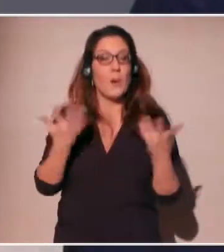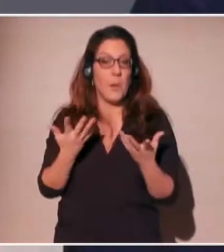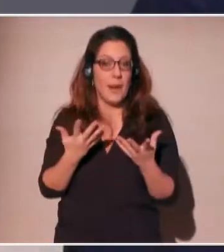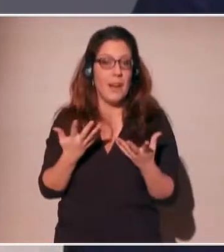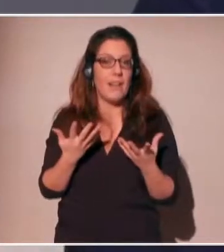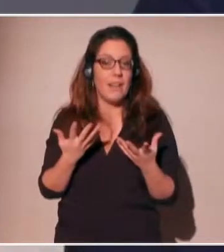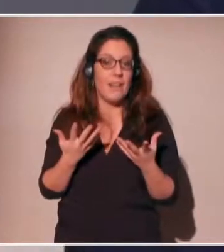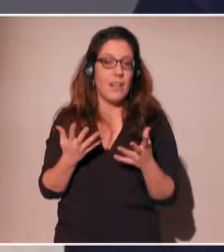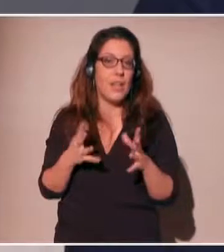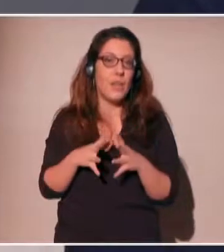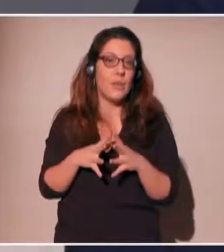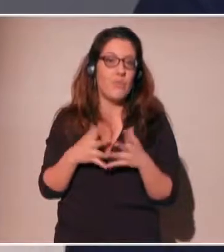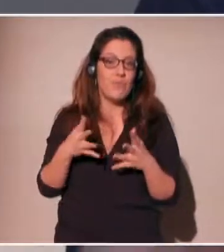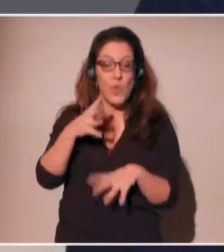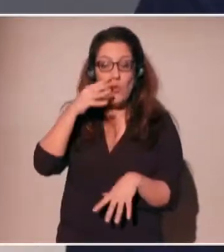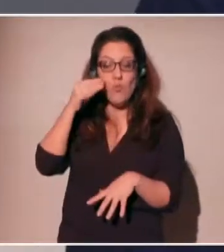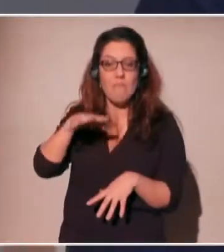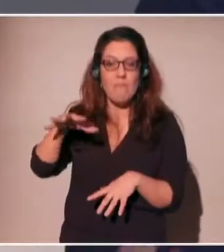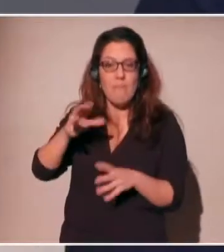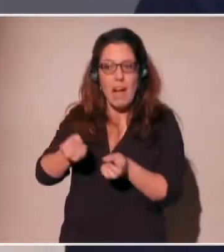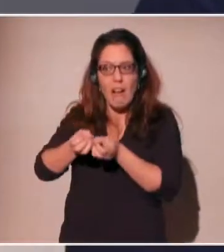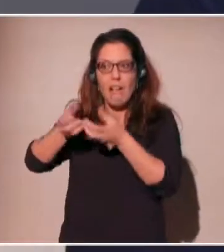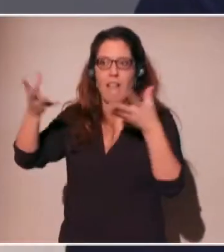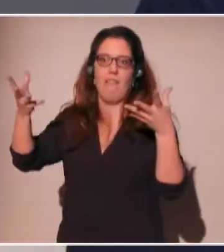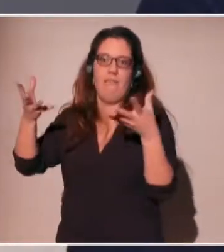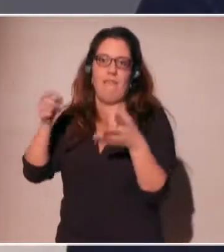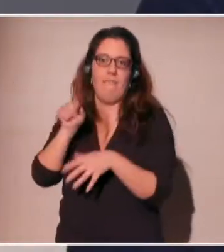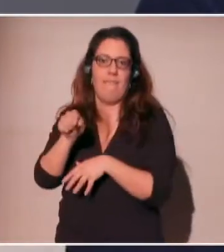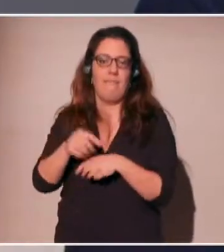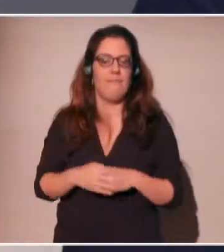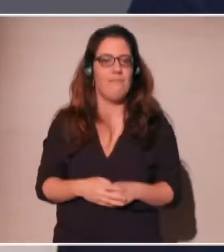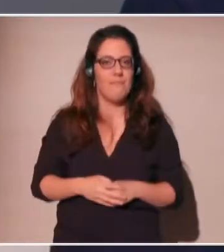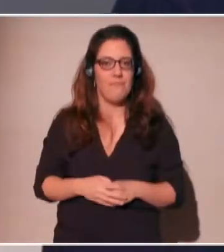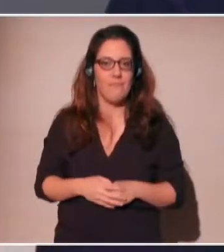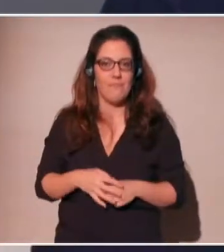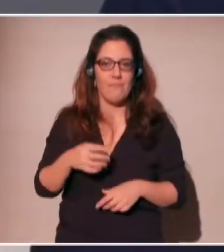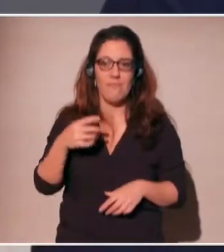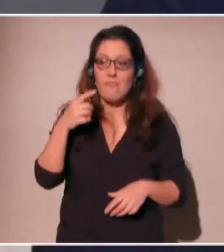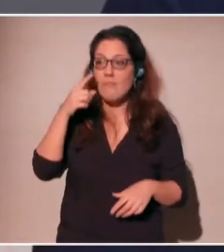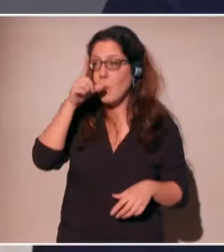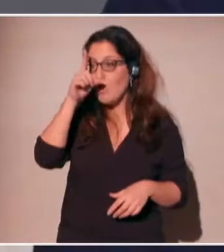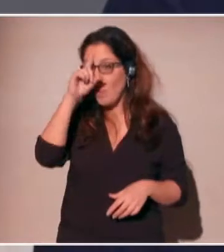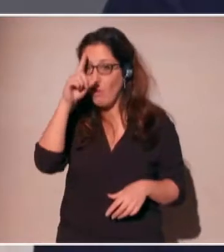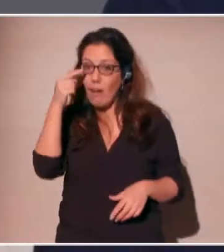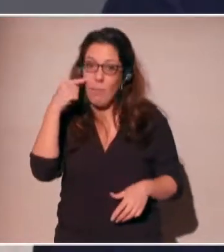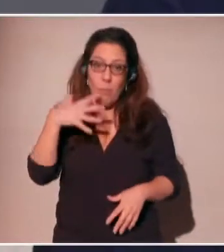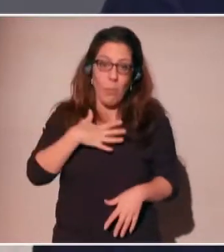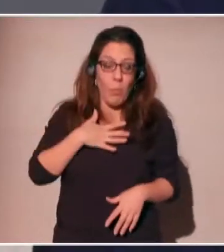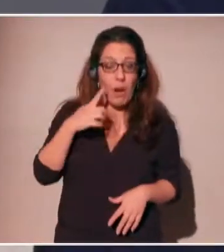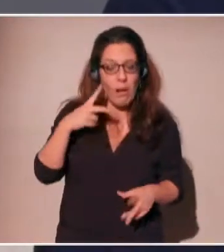d'augmenter le côté humain. Pour moi, pour que la vie ait un sens, c'est